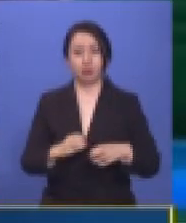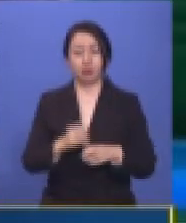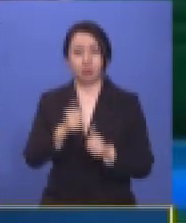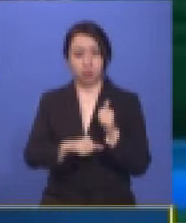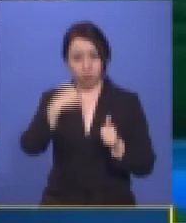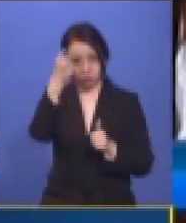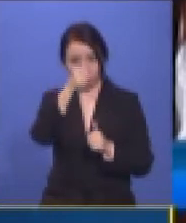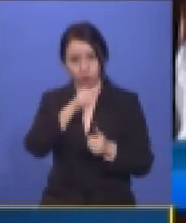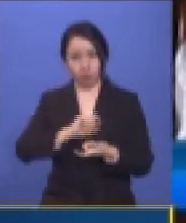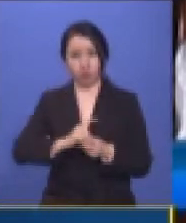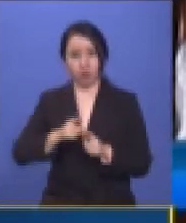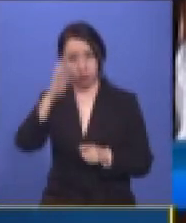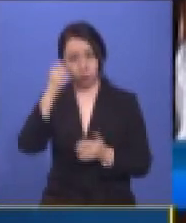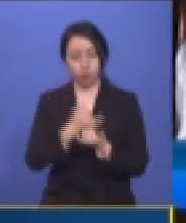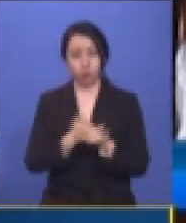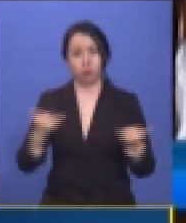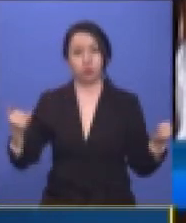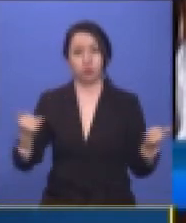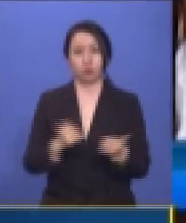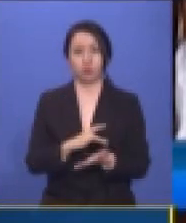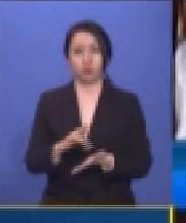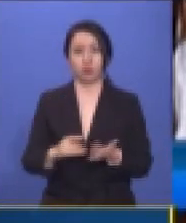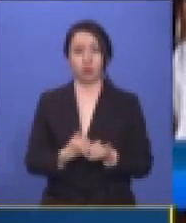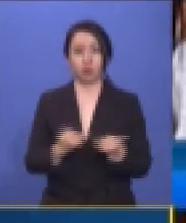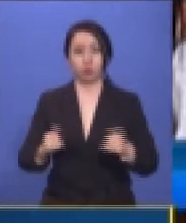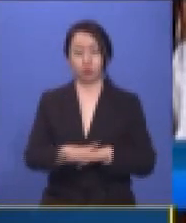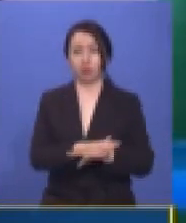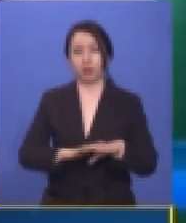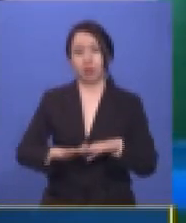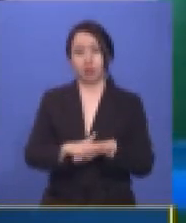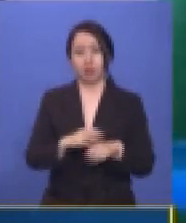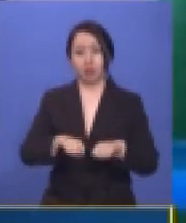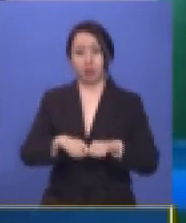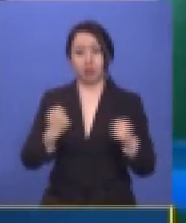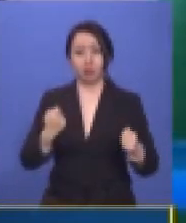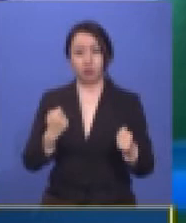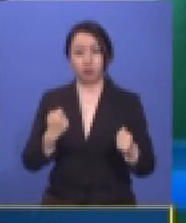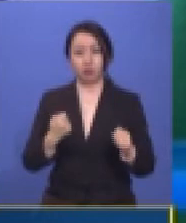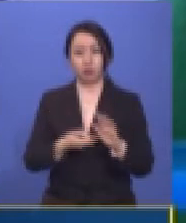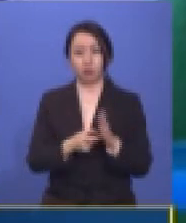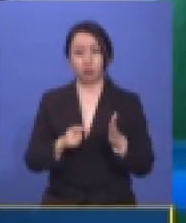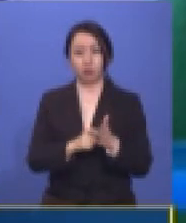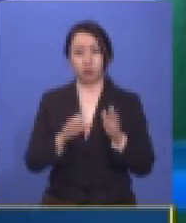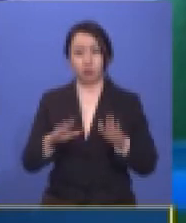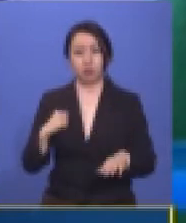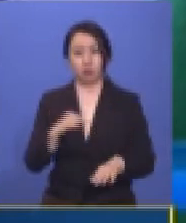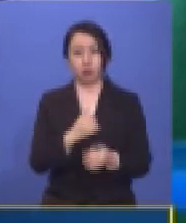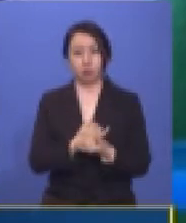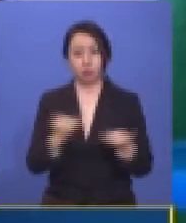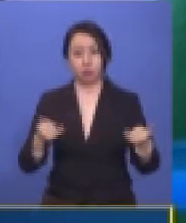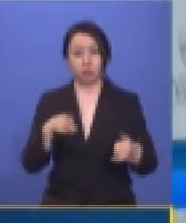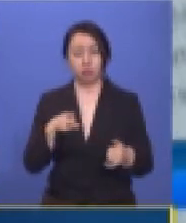Ежегодно модернизируется оказание государственных услуг в Центре обслуживания населения. Открываются фронт-офисы и уголки самообслуживания.